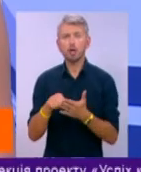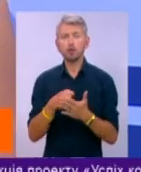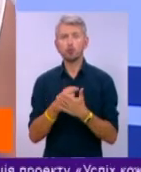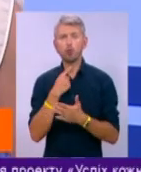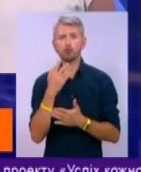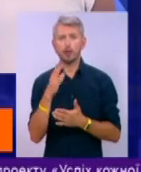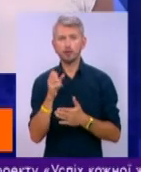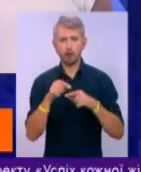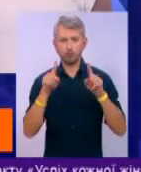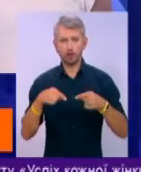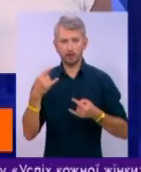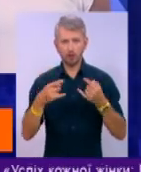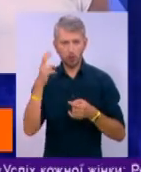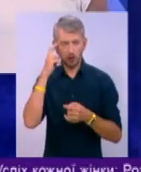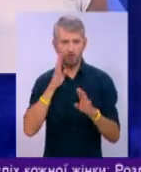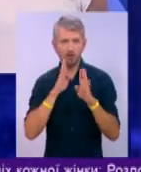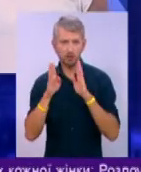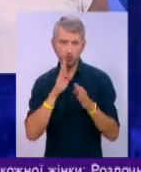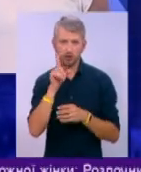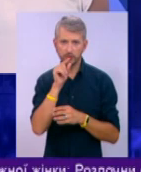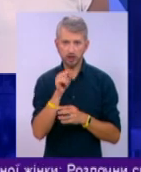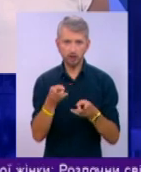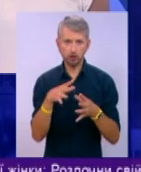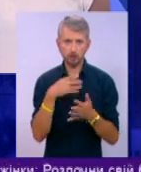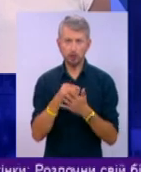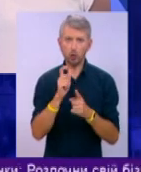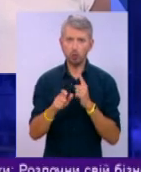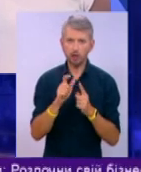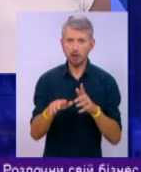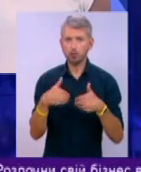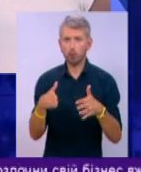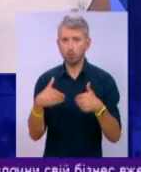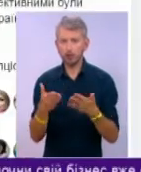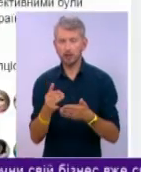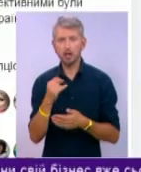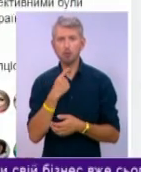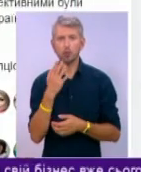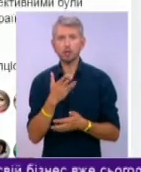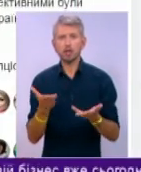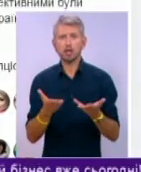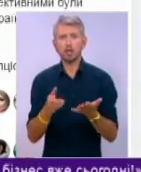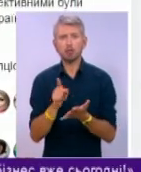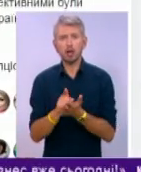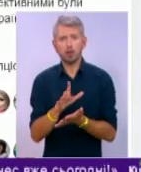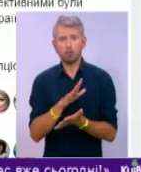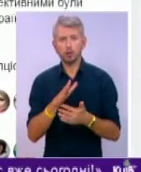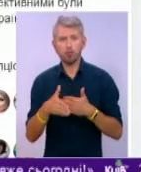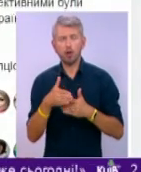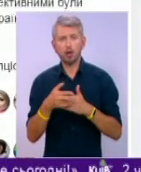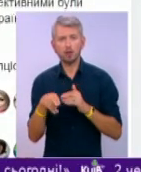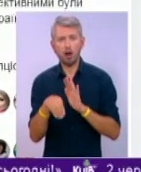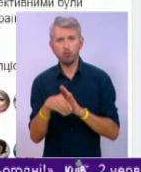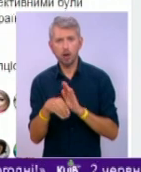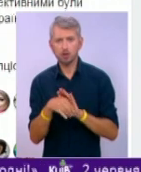на сторінці телеканалу «Київ» у Фейсбуці та Твіттері і залишайте свої коментарі і пропозиції. І проголосуйте, яким має бути покарання